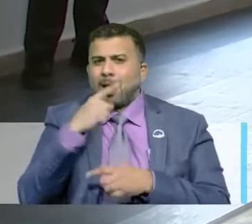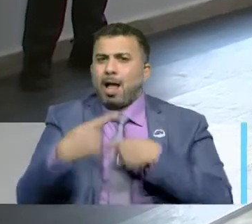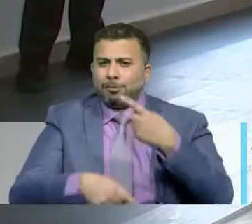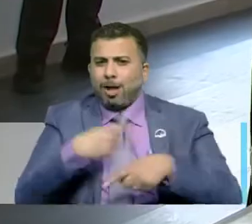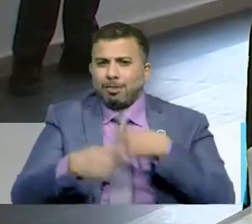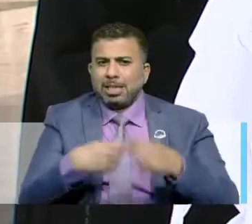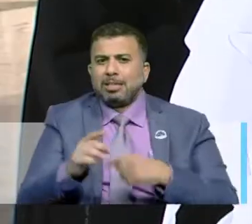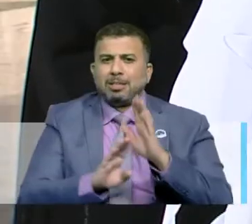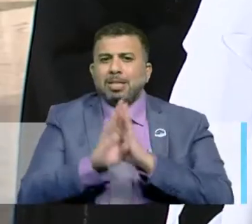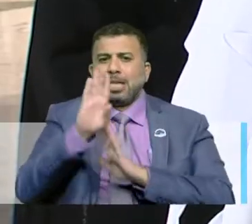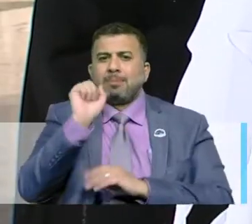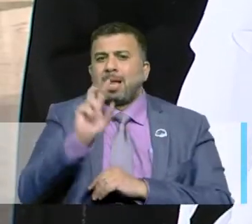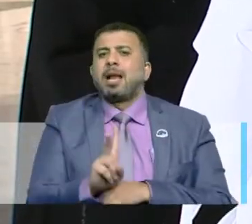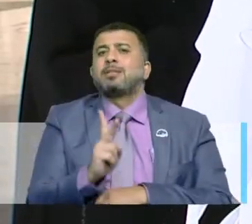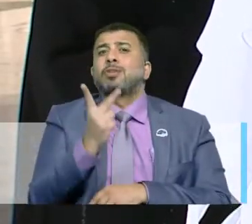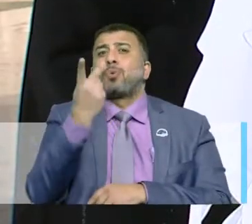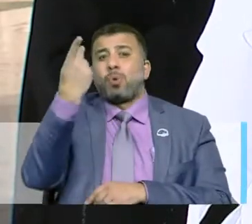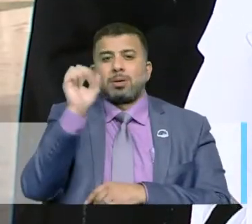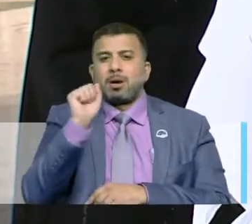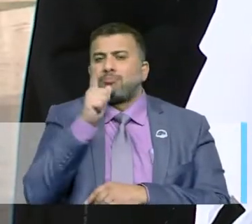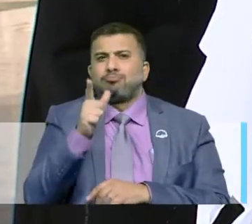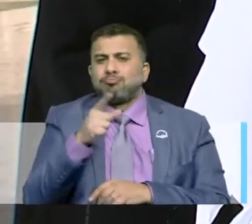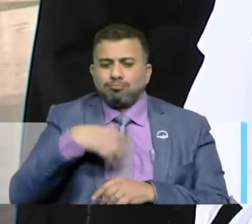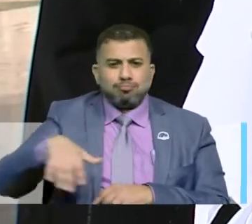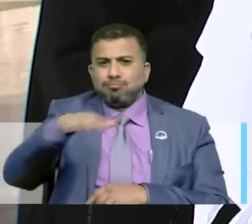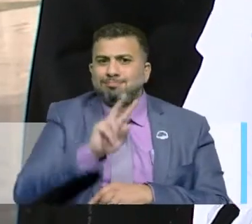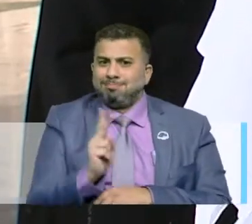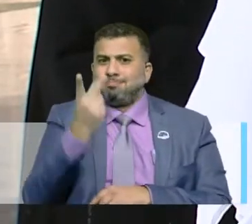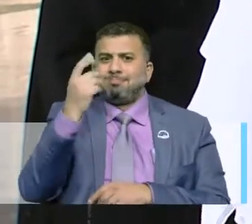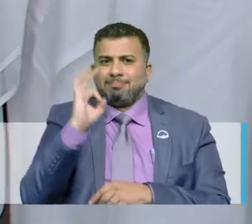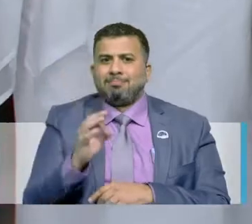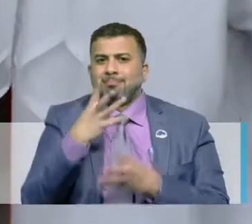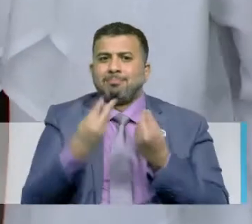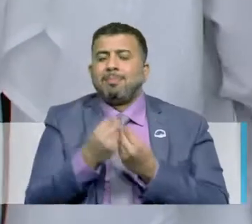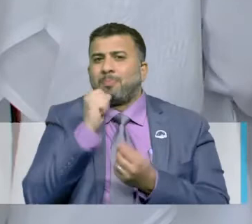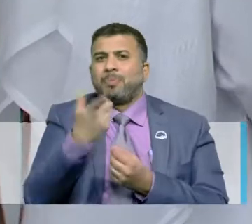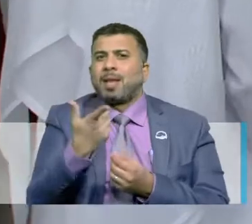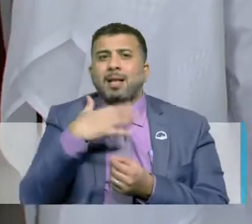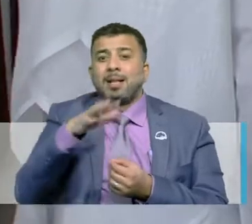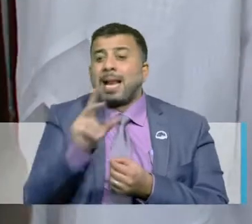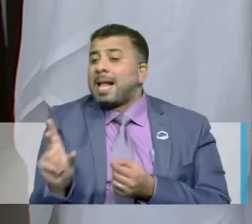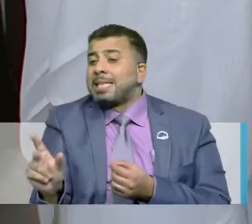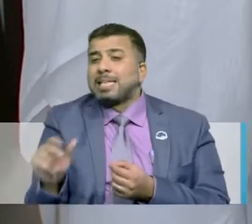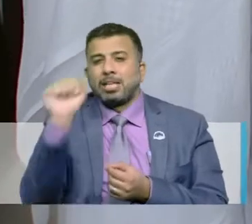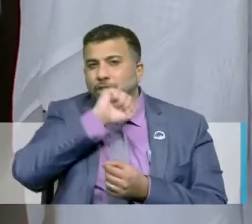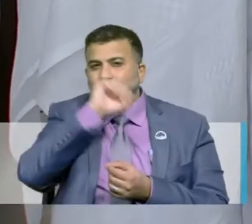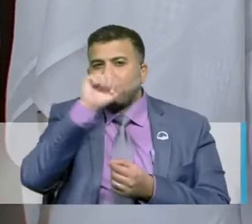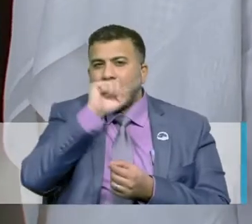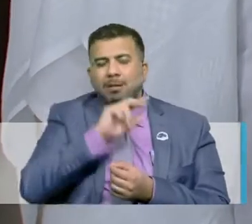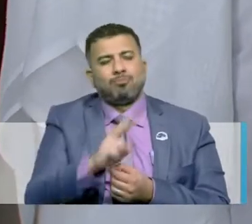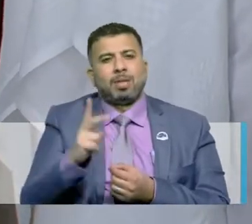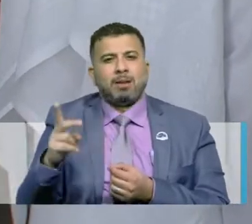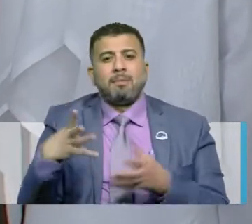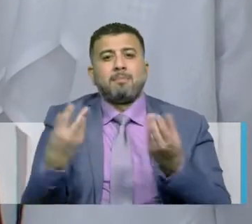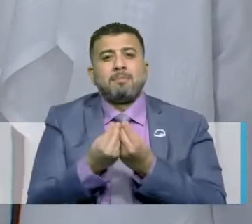الاستمرار ومواكبة جميع التطورات المحيطة بهم، مع تكييف خدمات جميع إذاعات الشارقة المختلفة